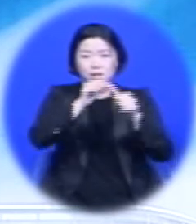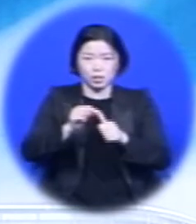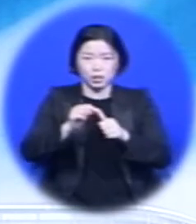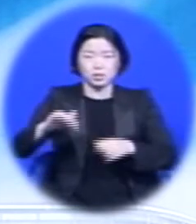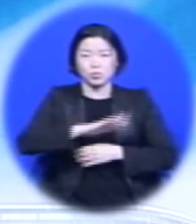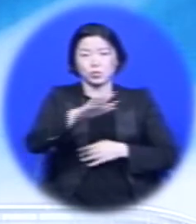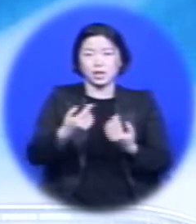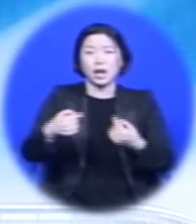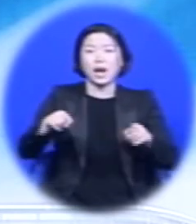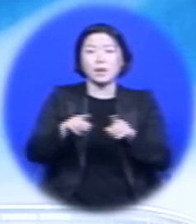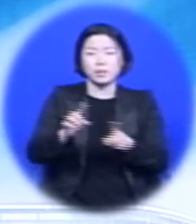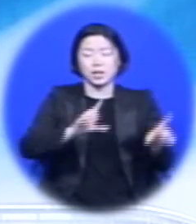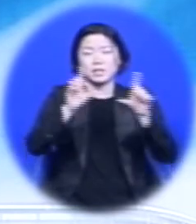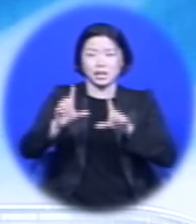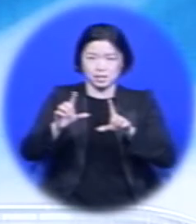우리가 같이 살자.